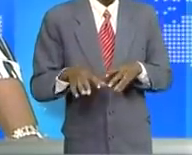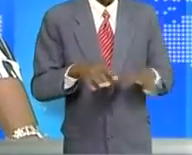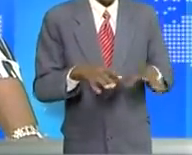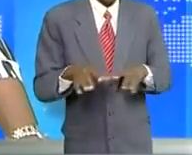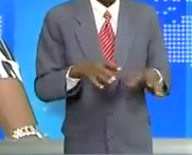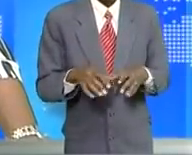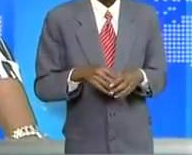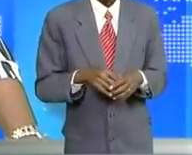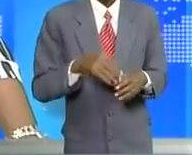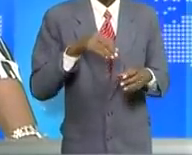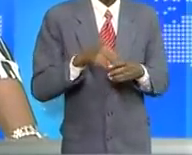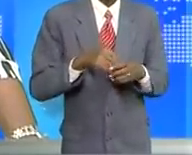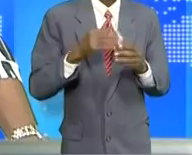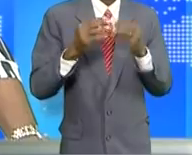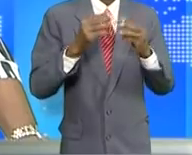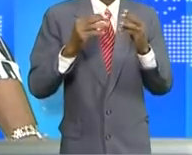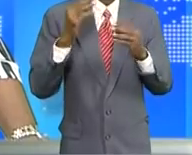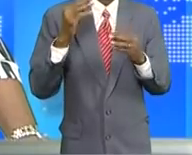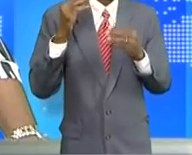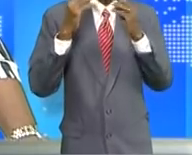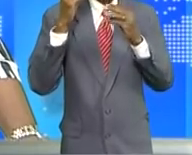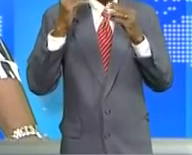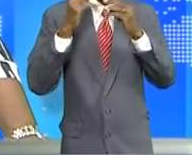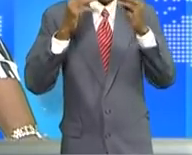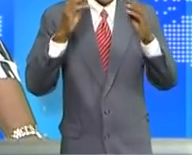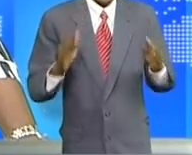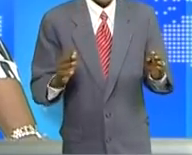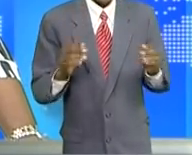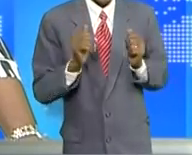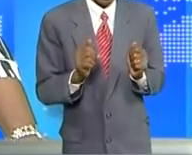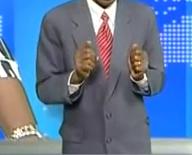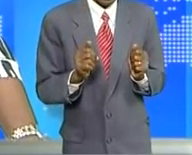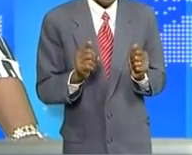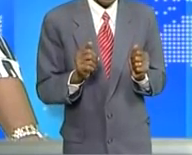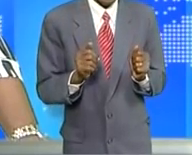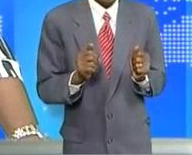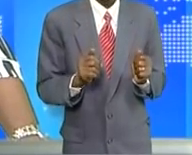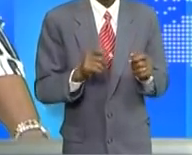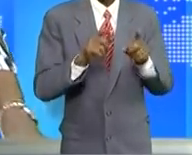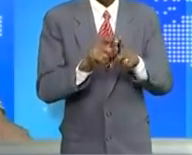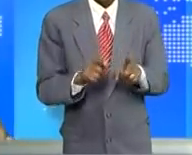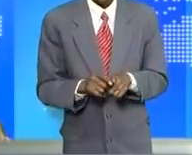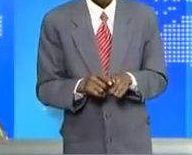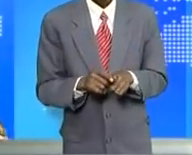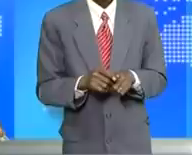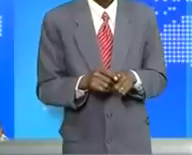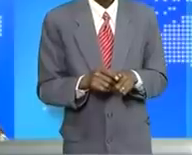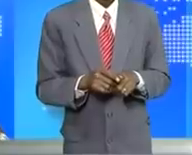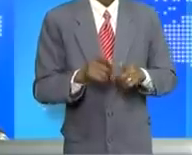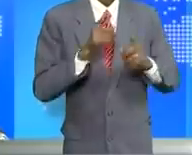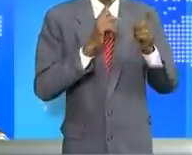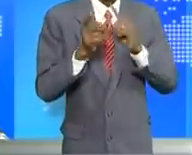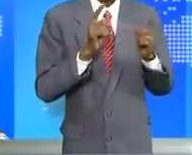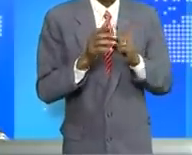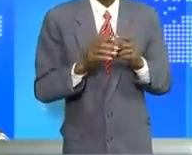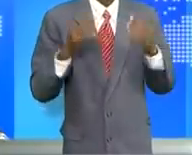le secrétaire chancelier de l'archidiocèse de Kinshasa, le prélat catholique va être évacué dans la soirée vers l'étranger pour